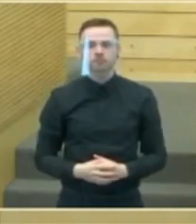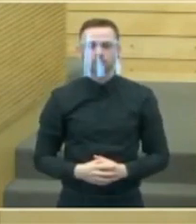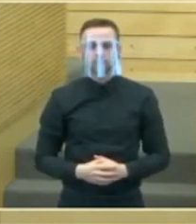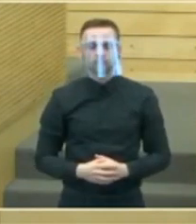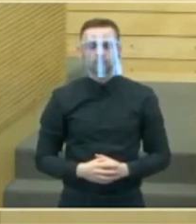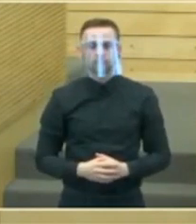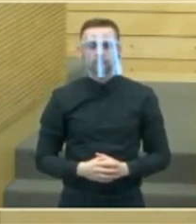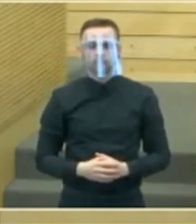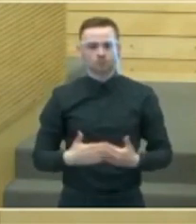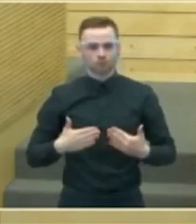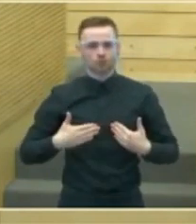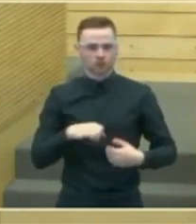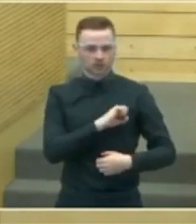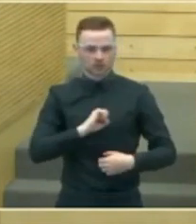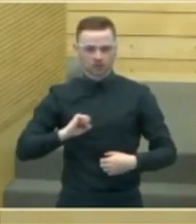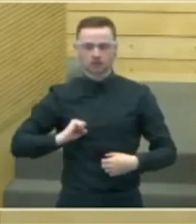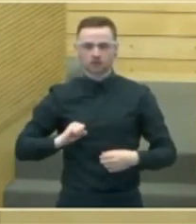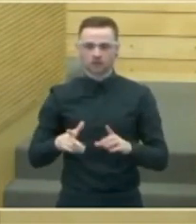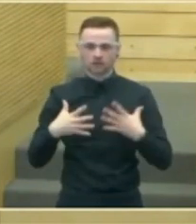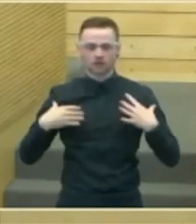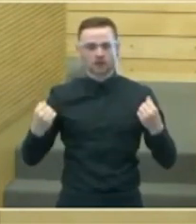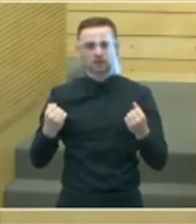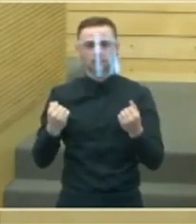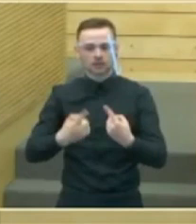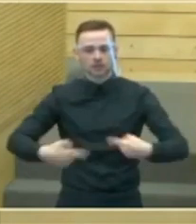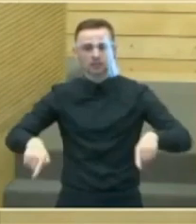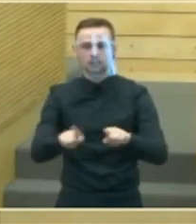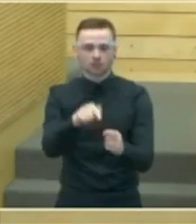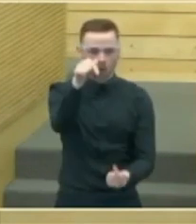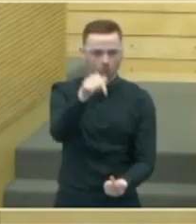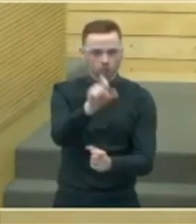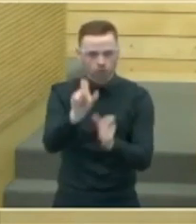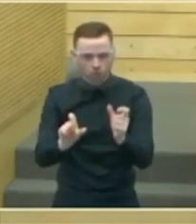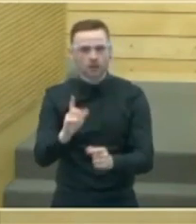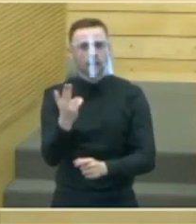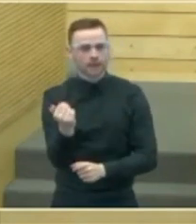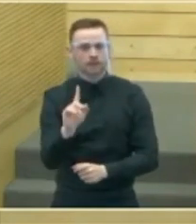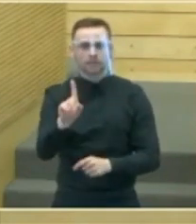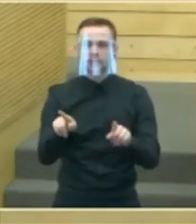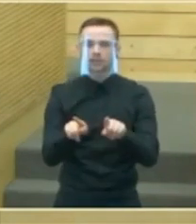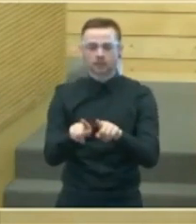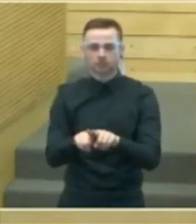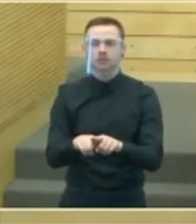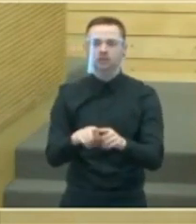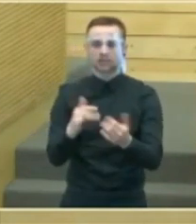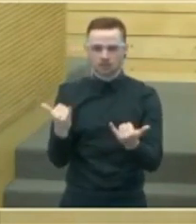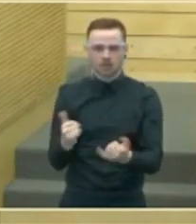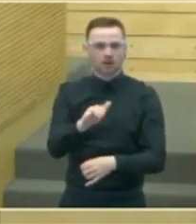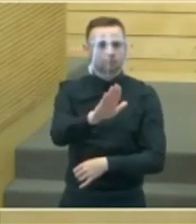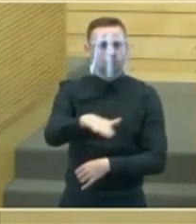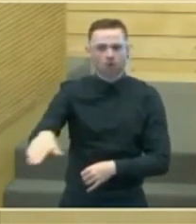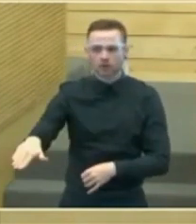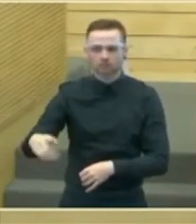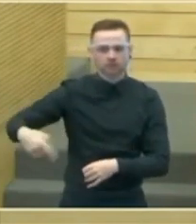Prisitaikyti turi ne tik mūsų medikai ir sveikatos apsaugos sistema. Dalis mūsų vaikų iki šiol